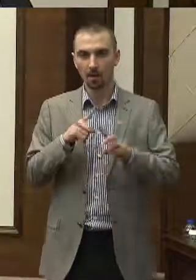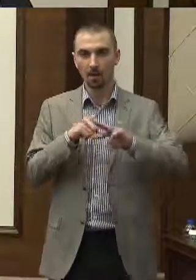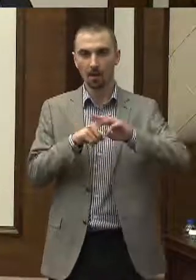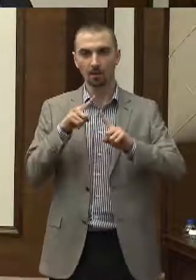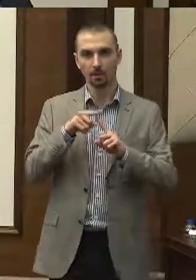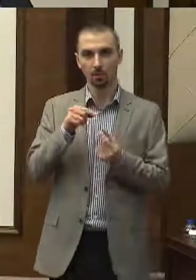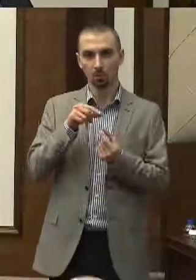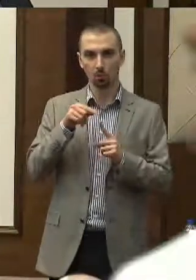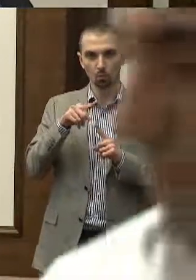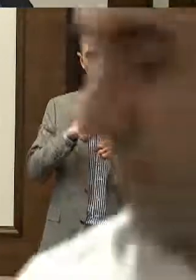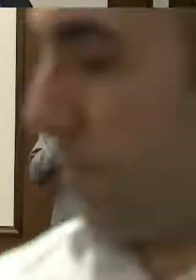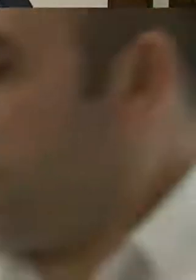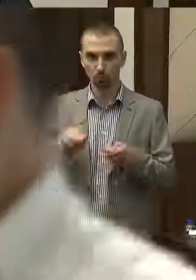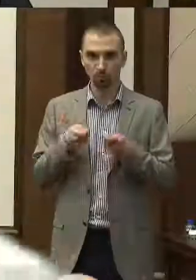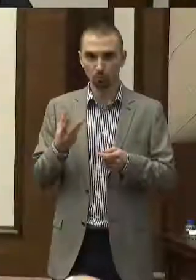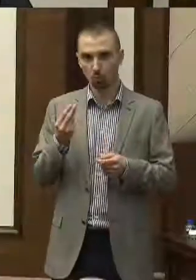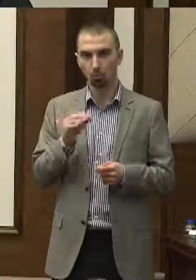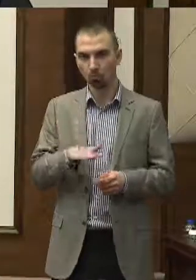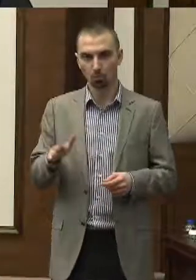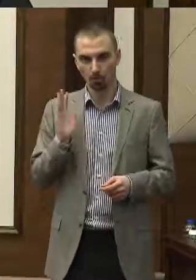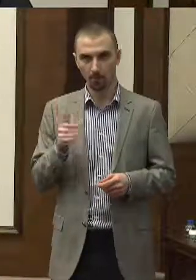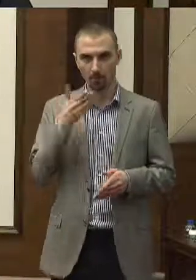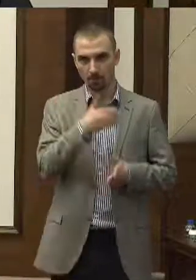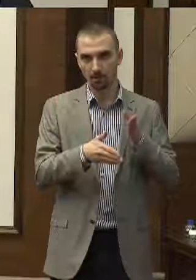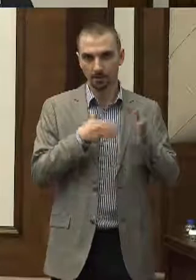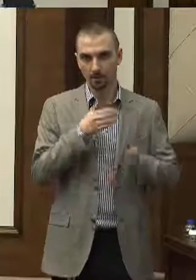merkezi olarak görev yapıyor. Çok sayıda çocuğumuz bu